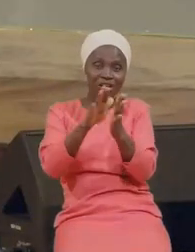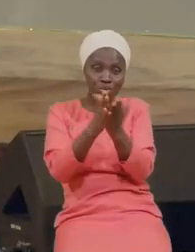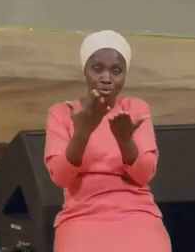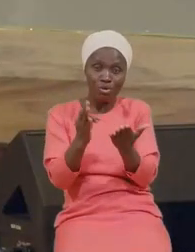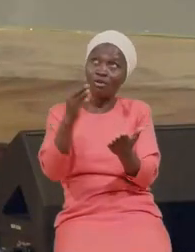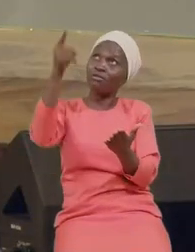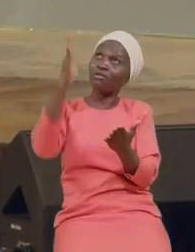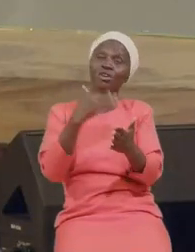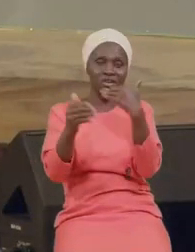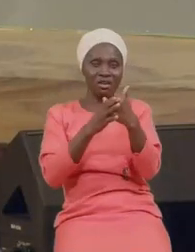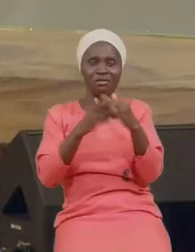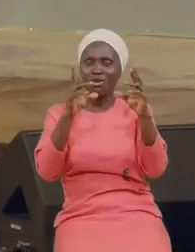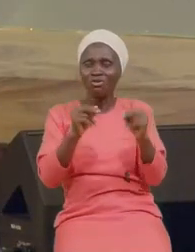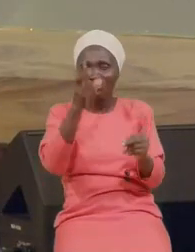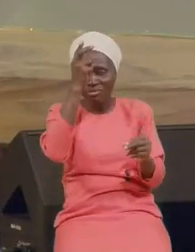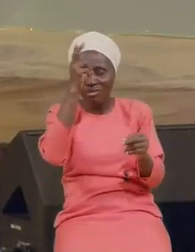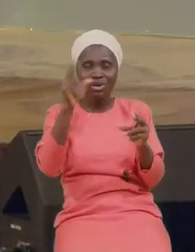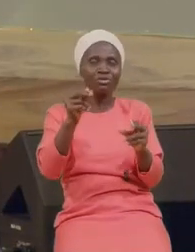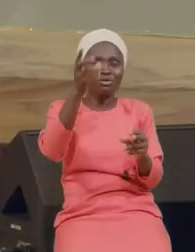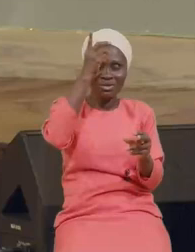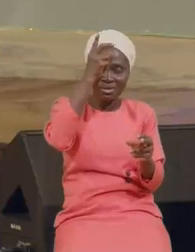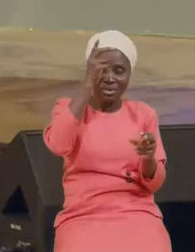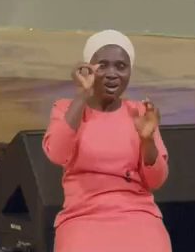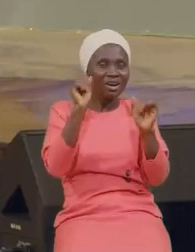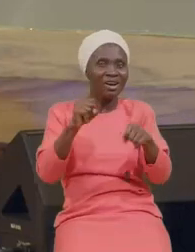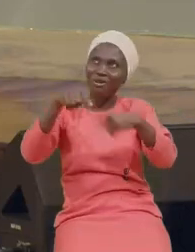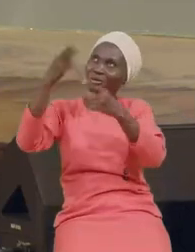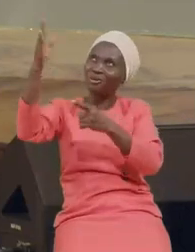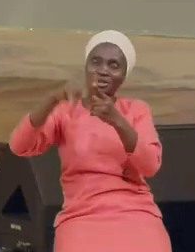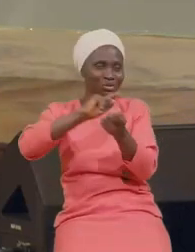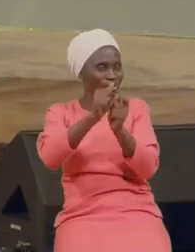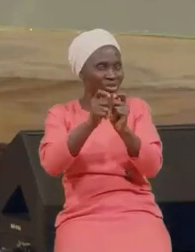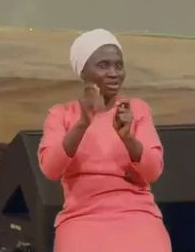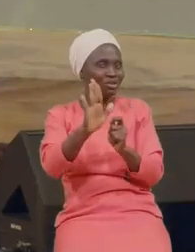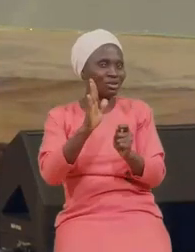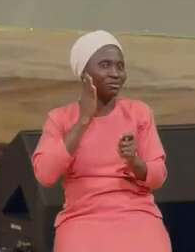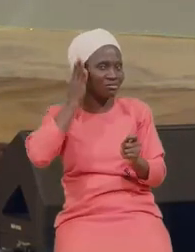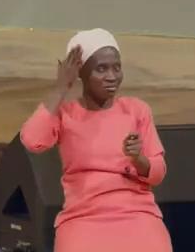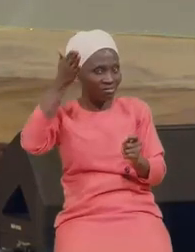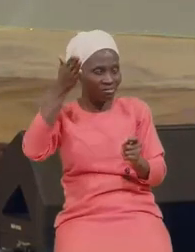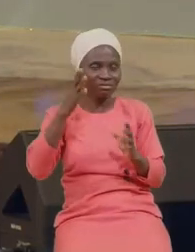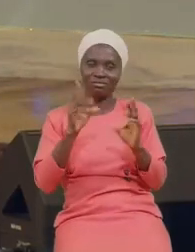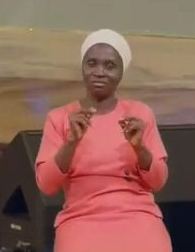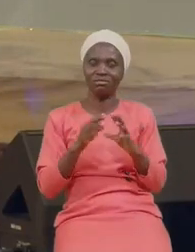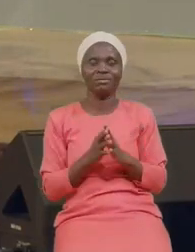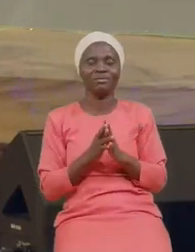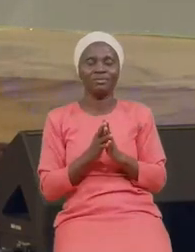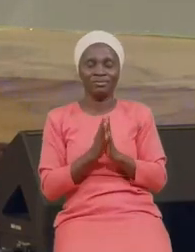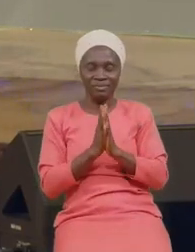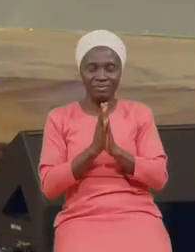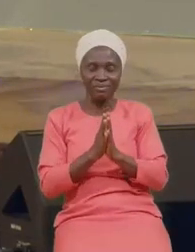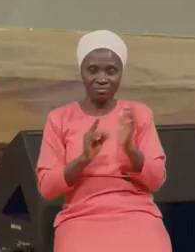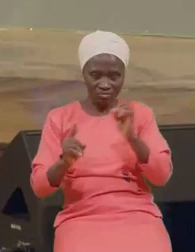livre il n'a pas de demande il n'y a pas de Satan qui puisse aller là-bas changer ta destinée par le